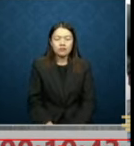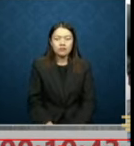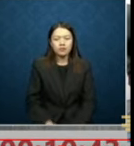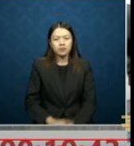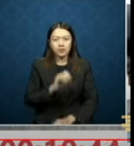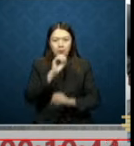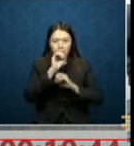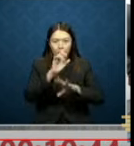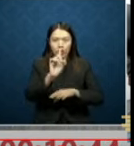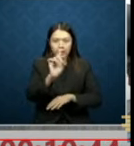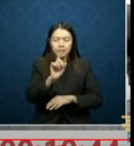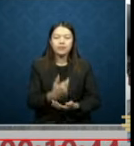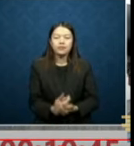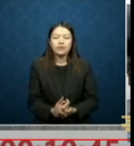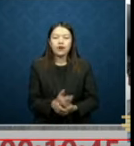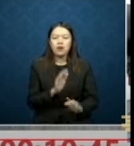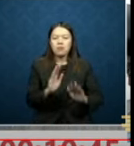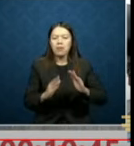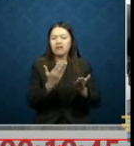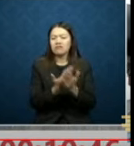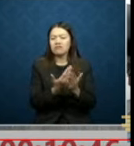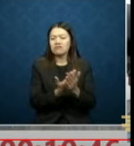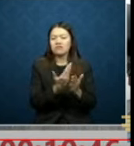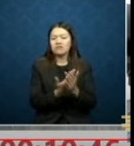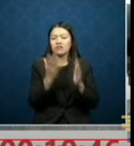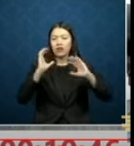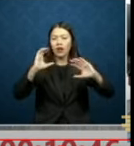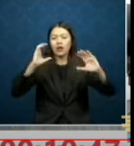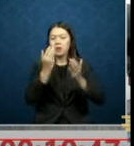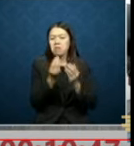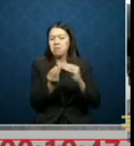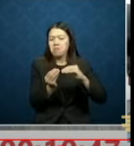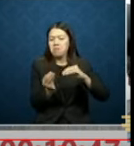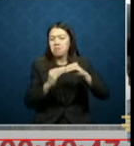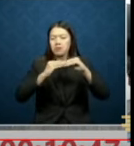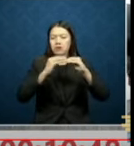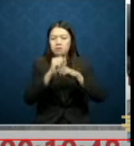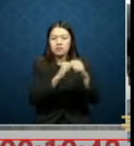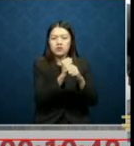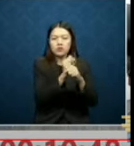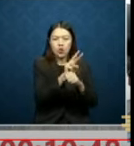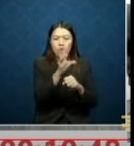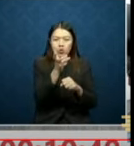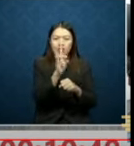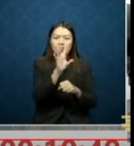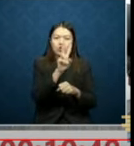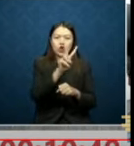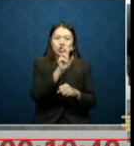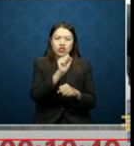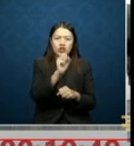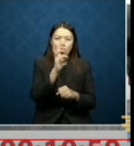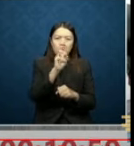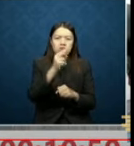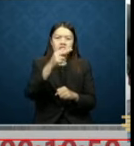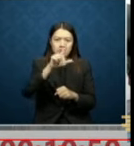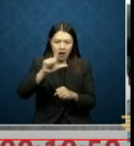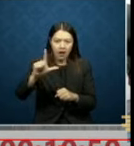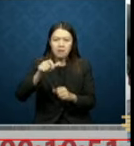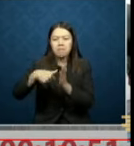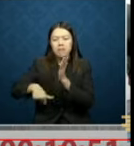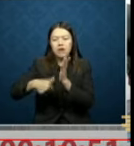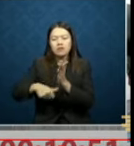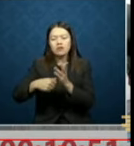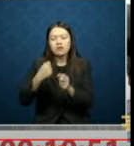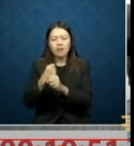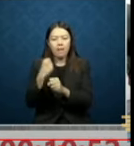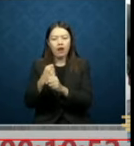าวคือประมาณการรายได้รัฐที่เพิ่มขึ้นในปี67เท่ากับ 260,000 ล้านบาทภาษีที่ได้จาก